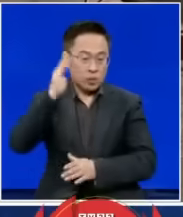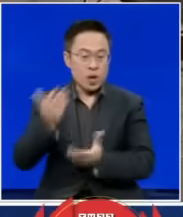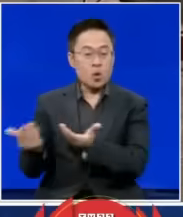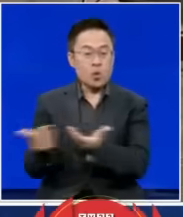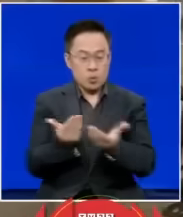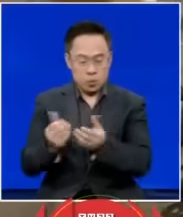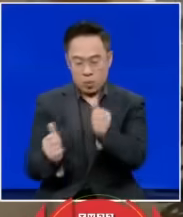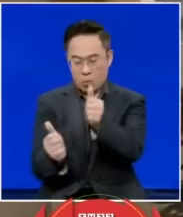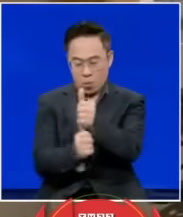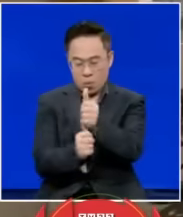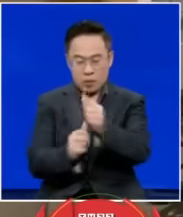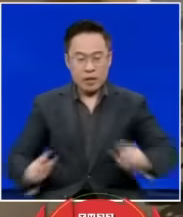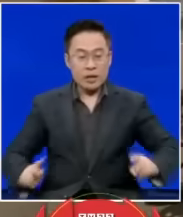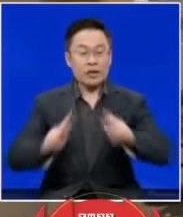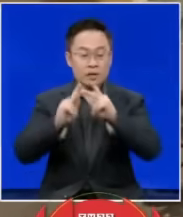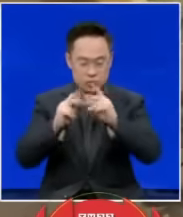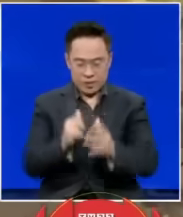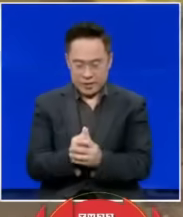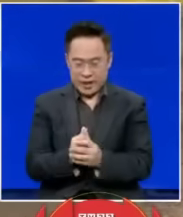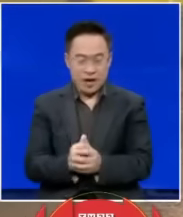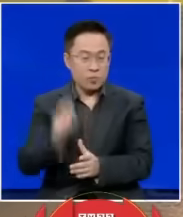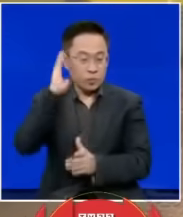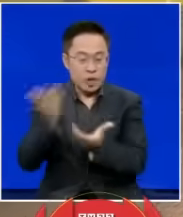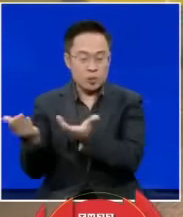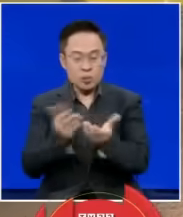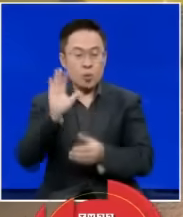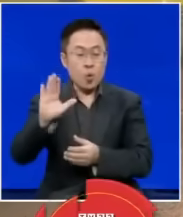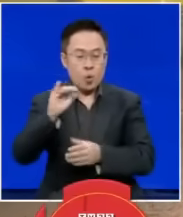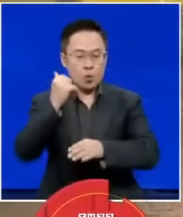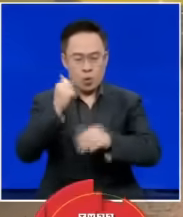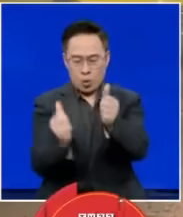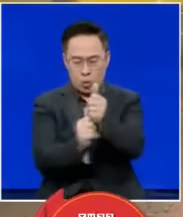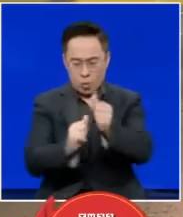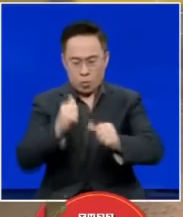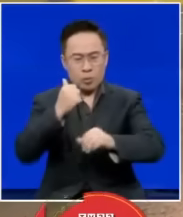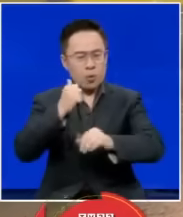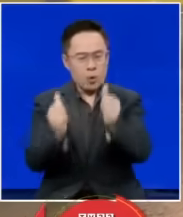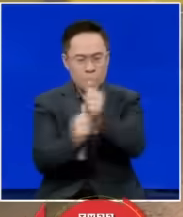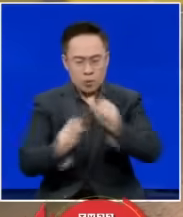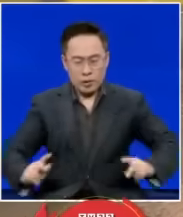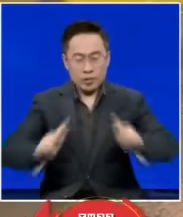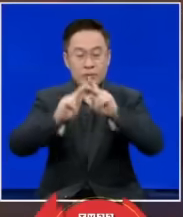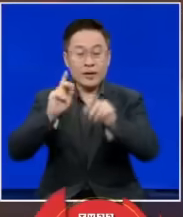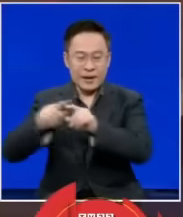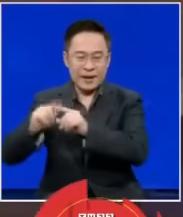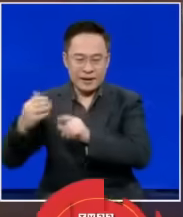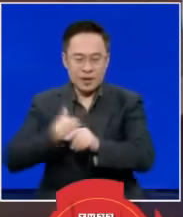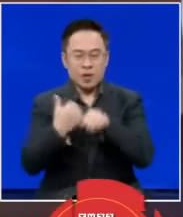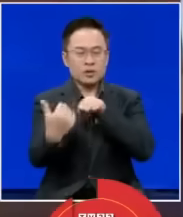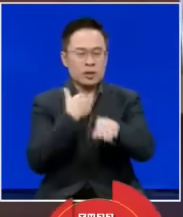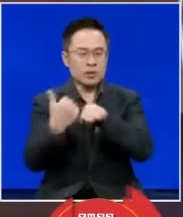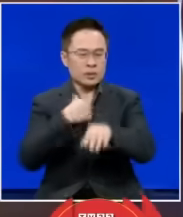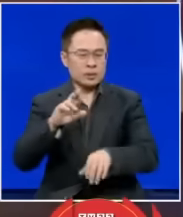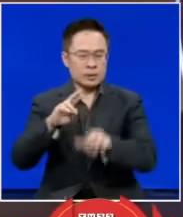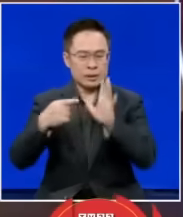มนตรีช่วยประมาณสักตีสามครึ่งเนี่ยท่านผู้ชมครับตำรวจเขาก็ตั้งด่านตรวจวัดปริมาณแอลกอฮอล์อยู่ปากซอยรัชดาภิเษก